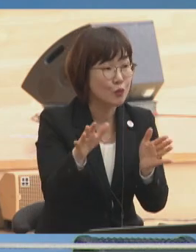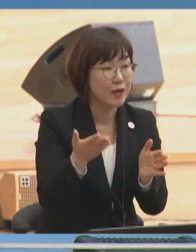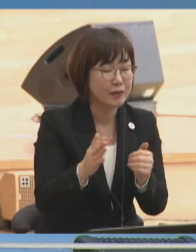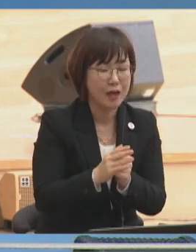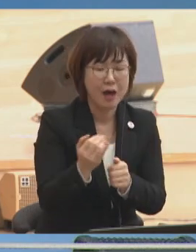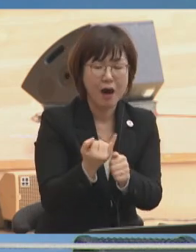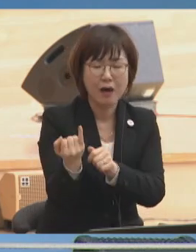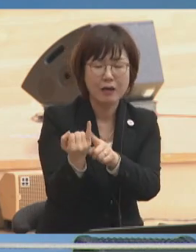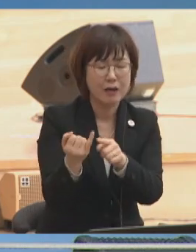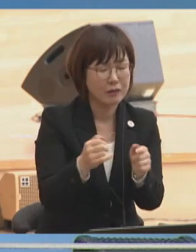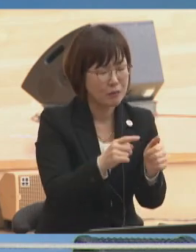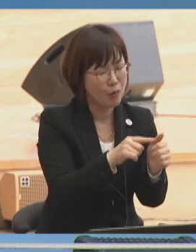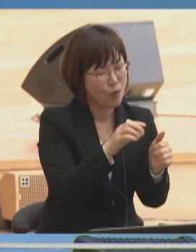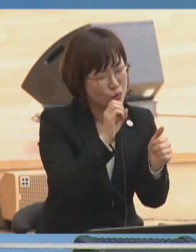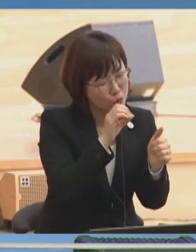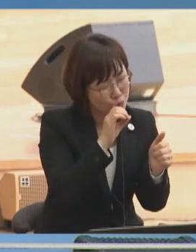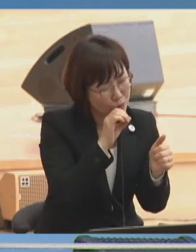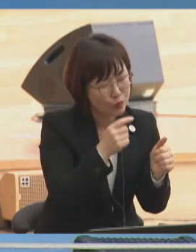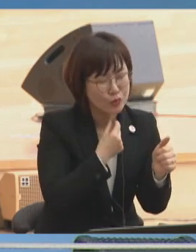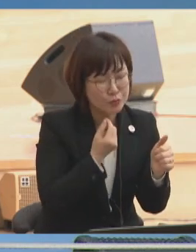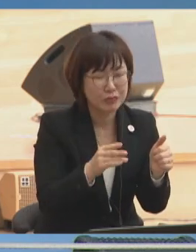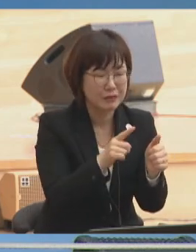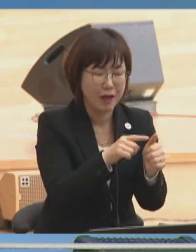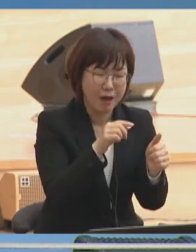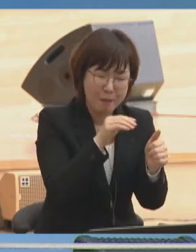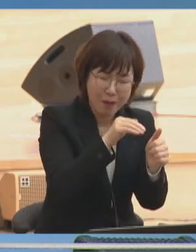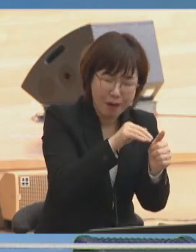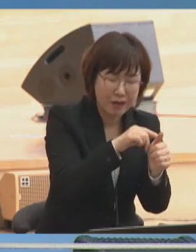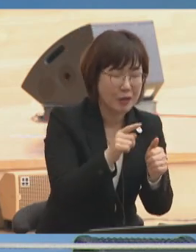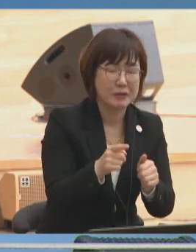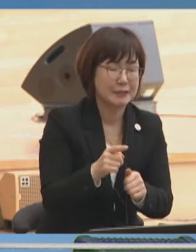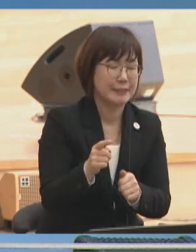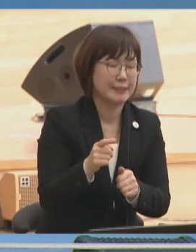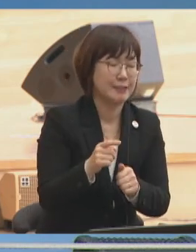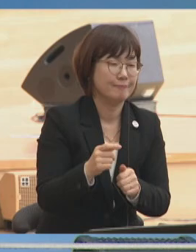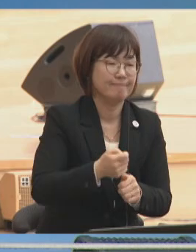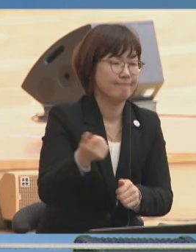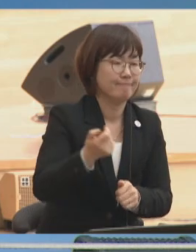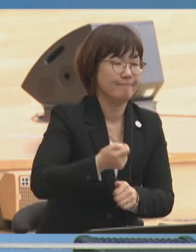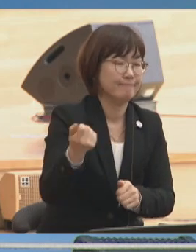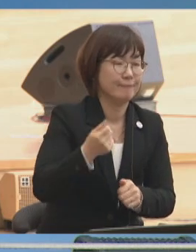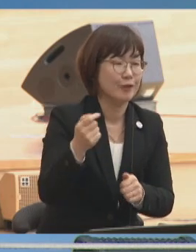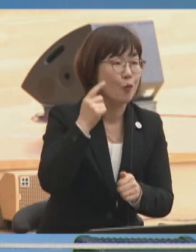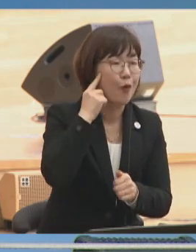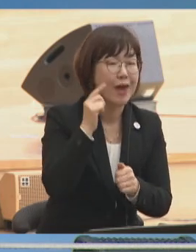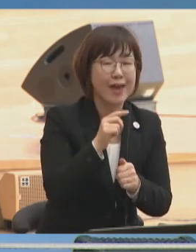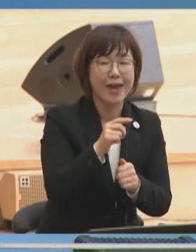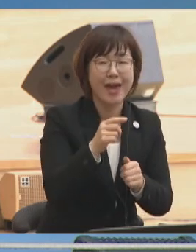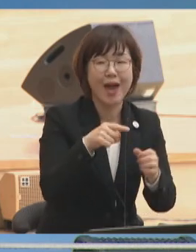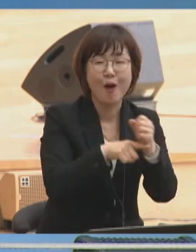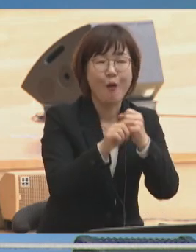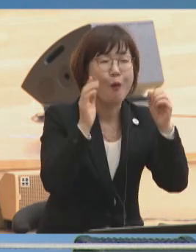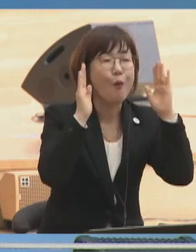해도 씨가 안 먹혀. 왜 안 먹히느냐? 과학자니까.